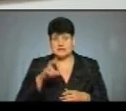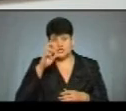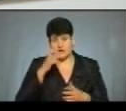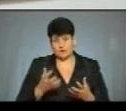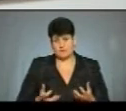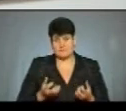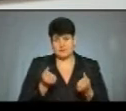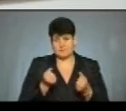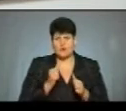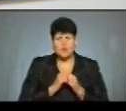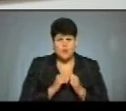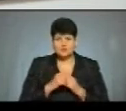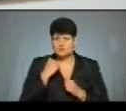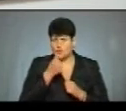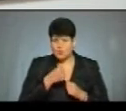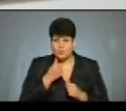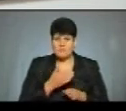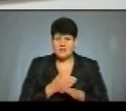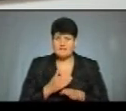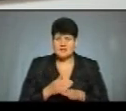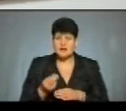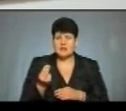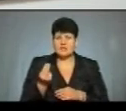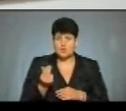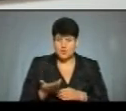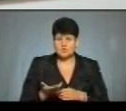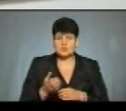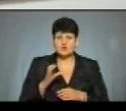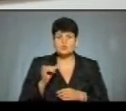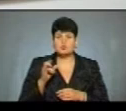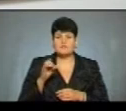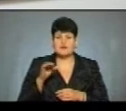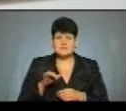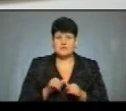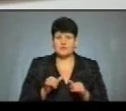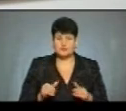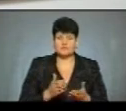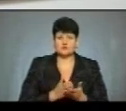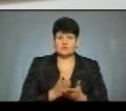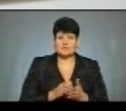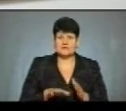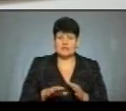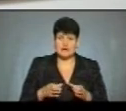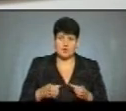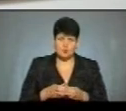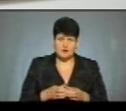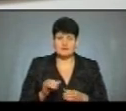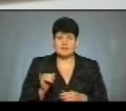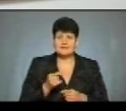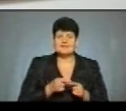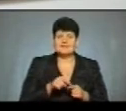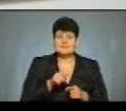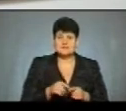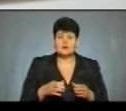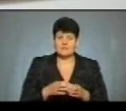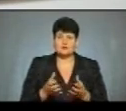підтримки. Кожного року ми виділяли кошти, так звану субвенцію на розвиток інфраструктури територіальних громад, і ці громади